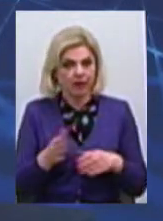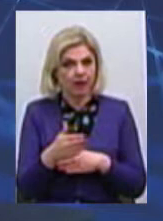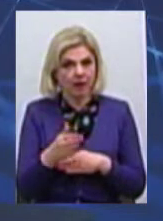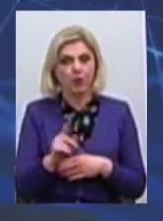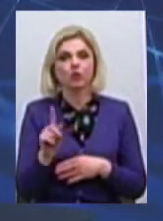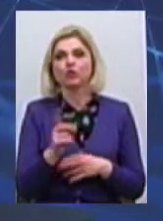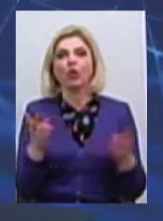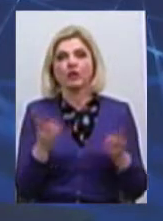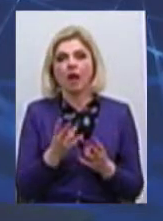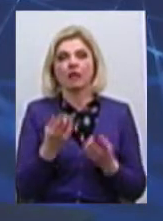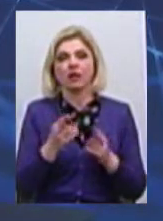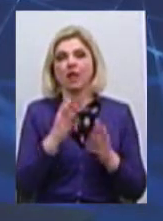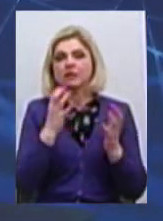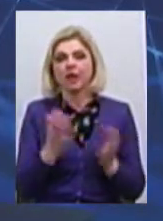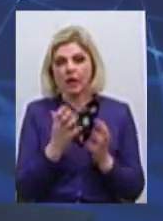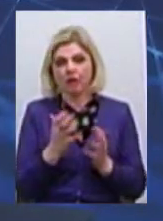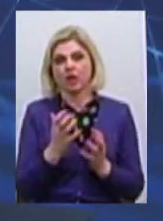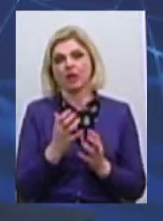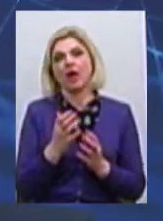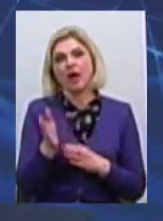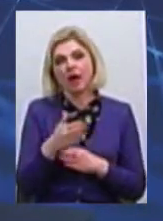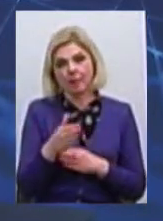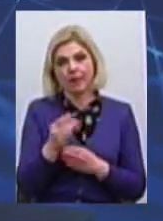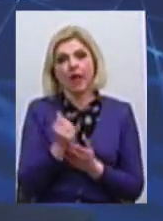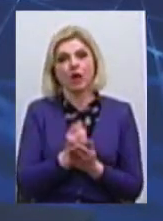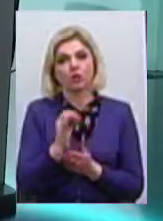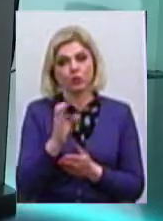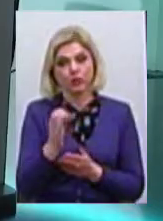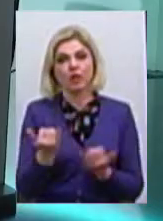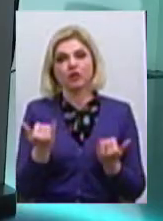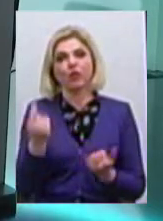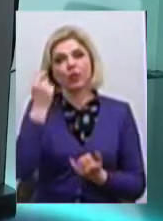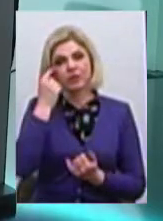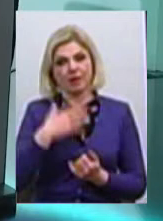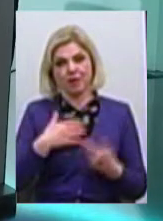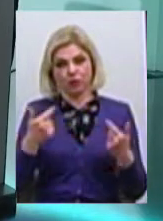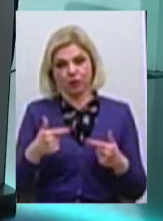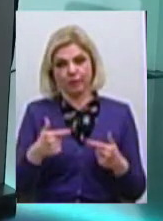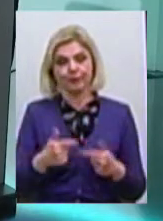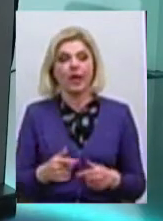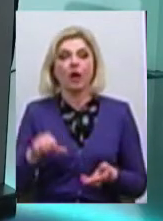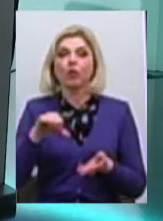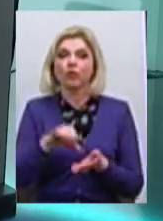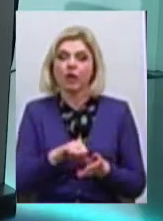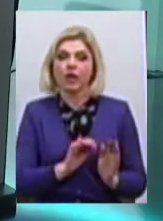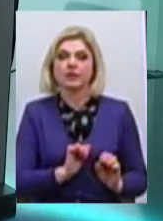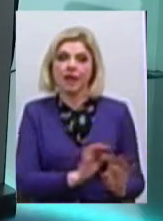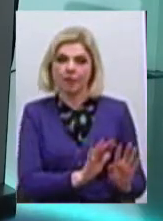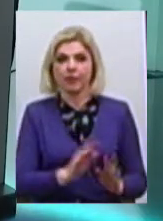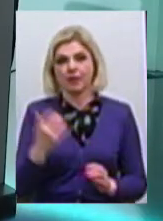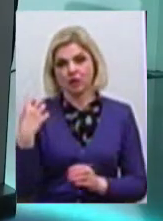водних біоресурсів, дізнаємось у нашого сьогоднішнього спікера. В студії заступник начальника відділу охорони